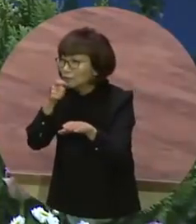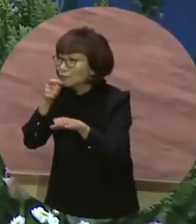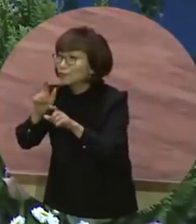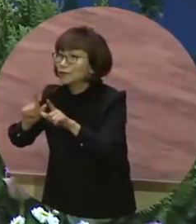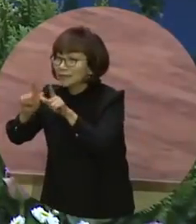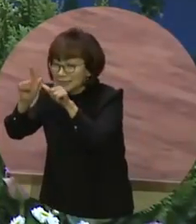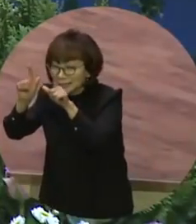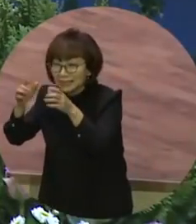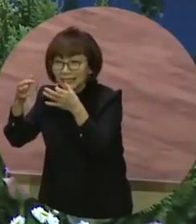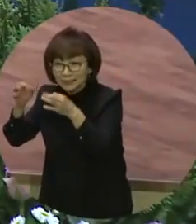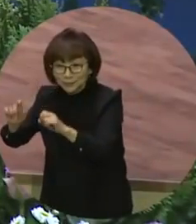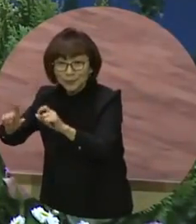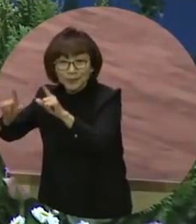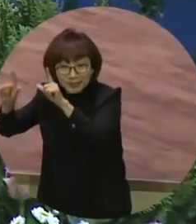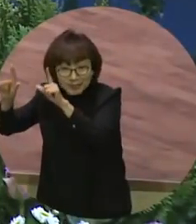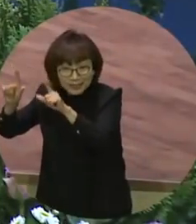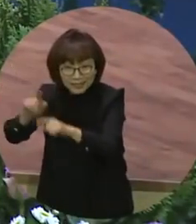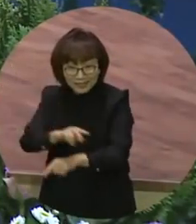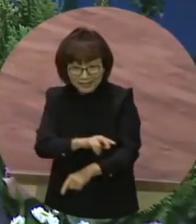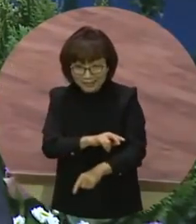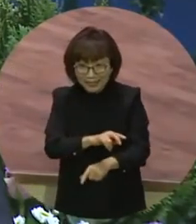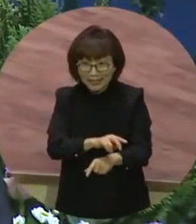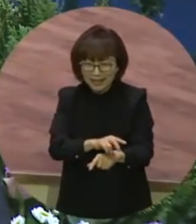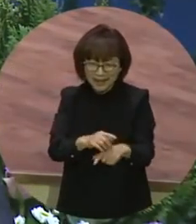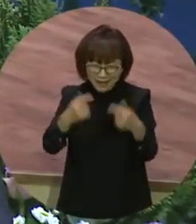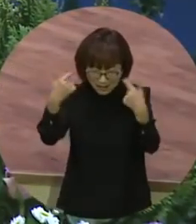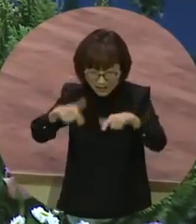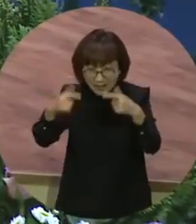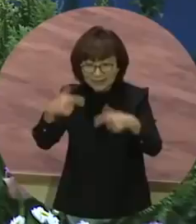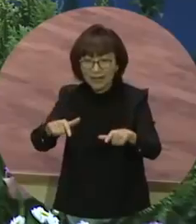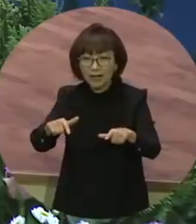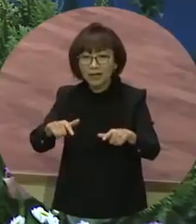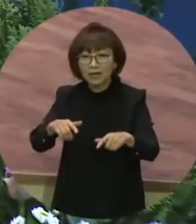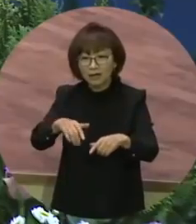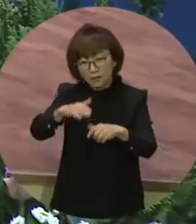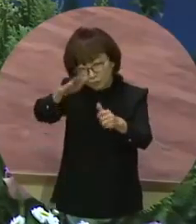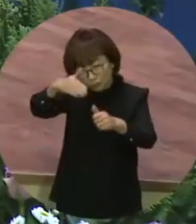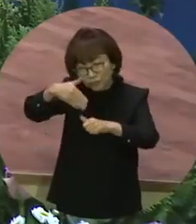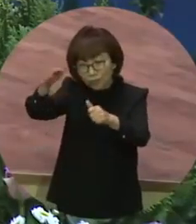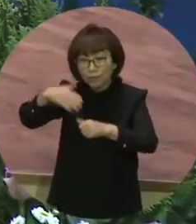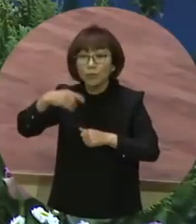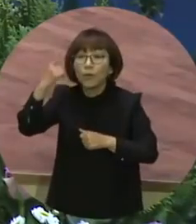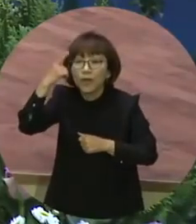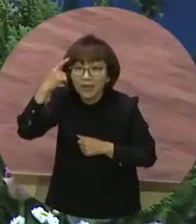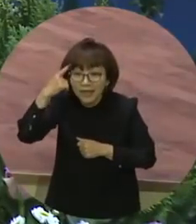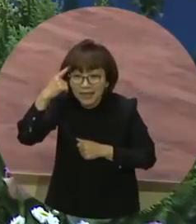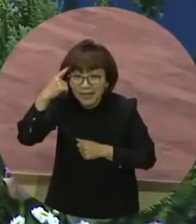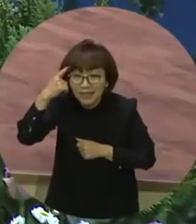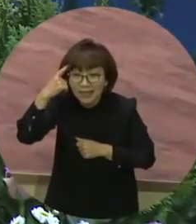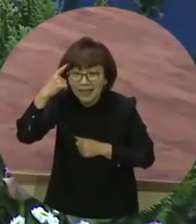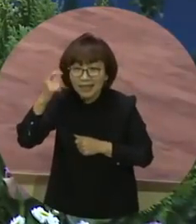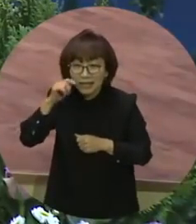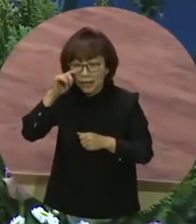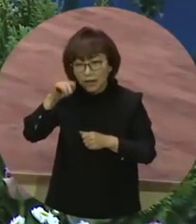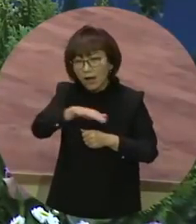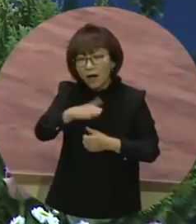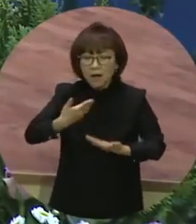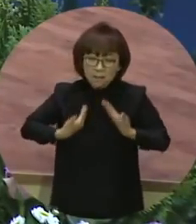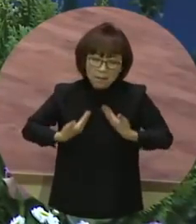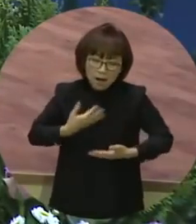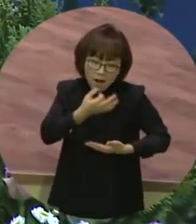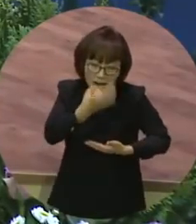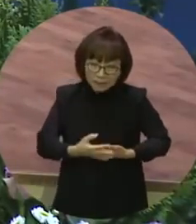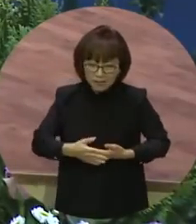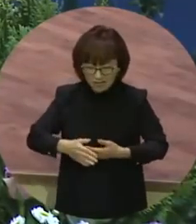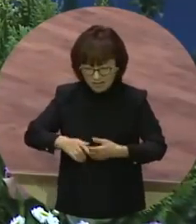주일날 그냥 막 그냥. 왜 그래요? 너희 여러분 귀찮게 하려고 그렇습니까? 도지생활 바쁘고 피곤한데 자꾸 교회